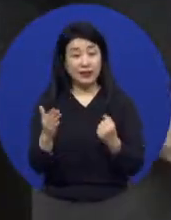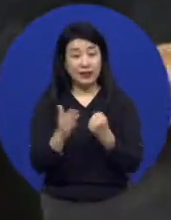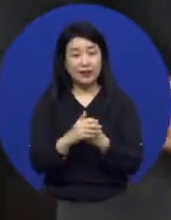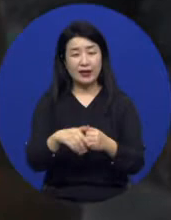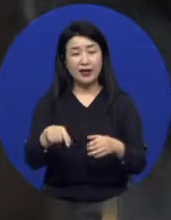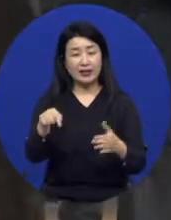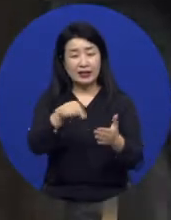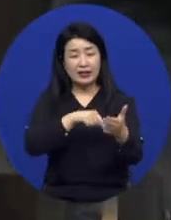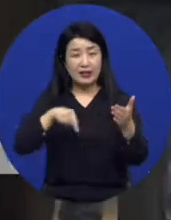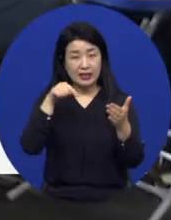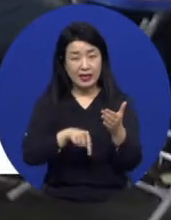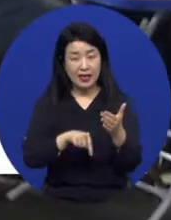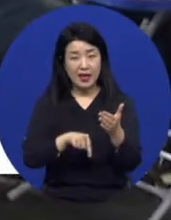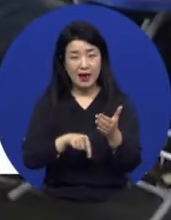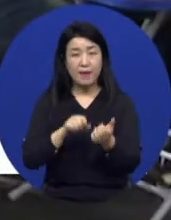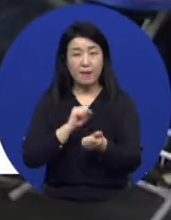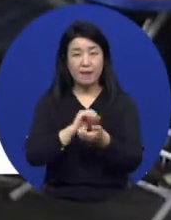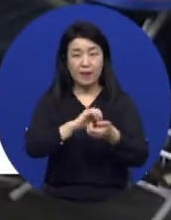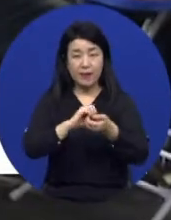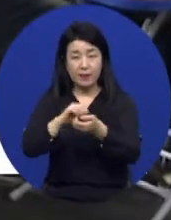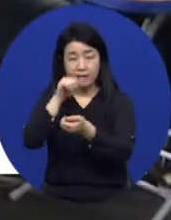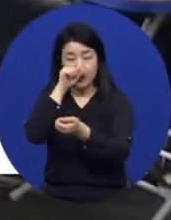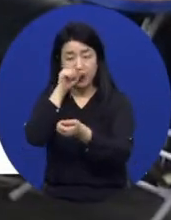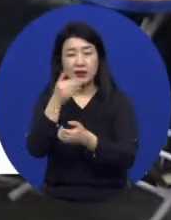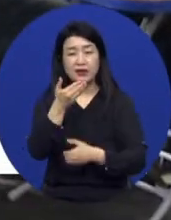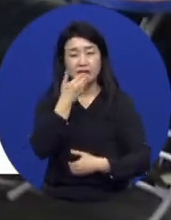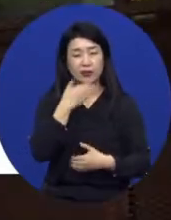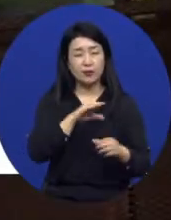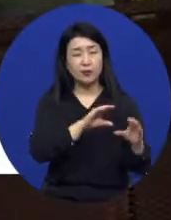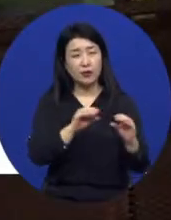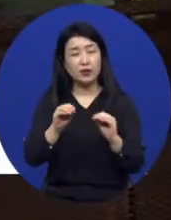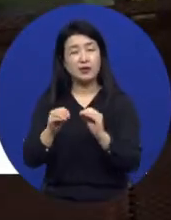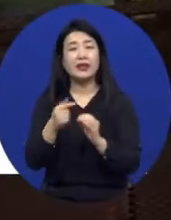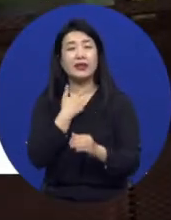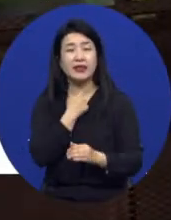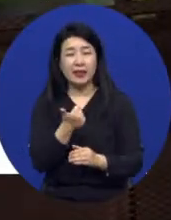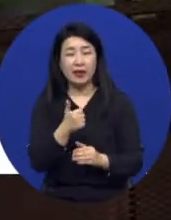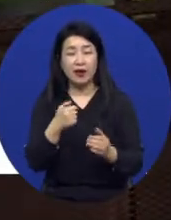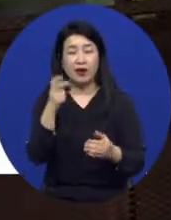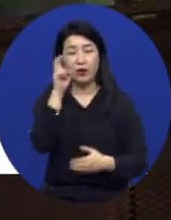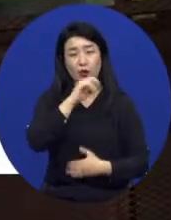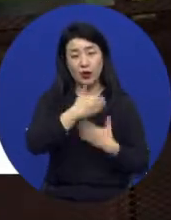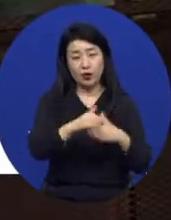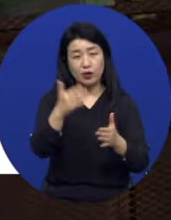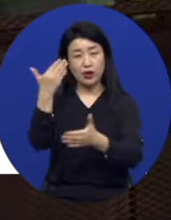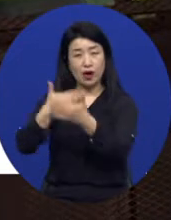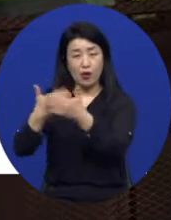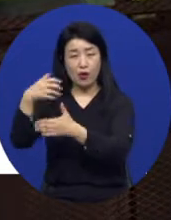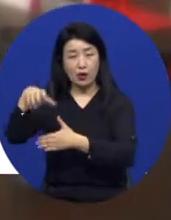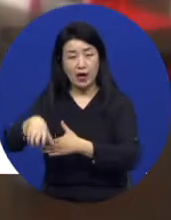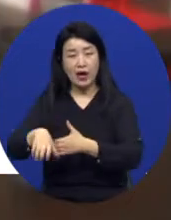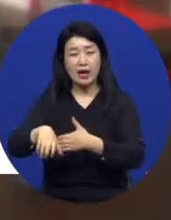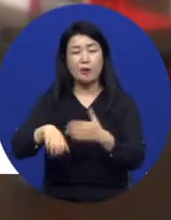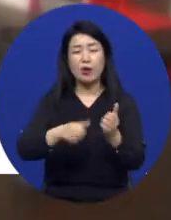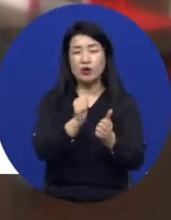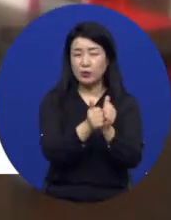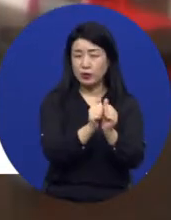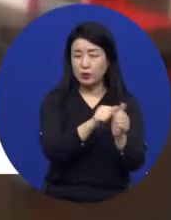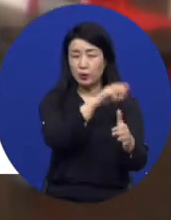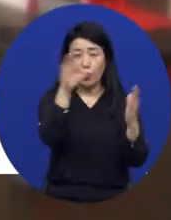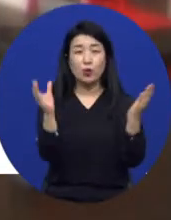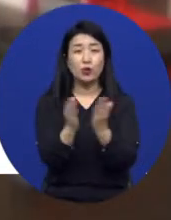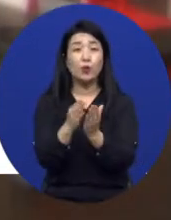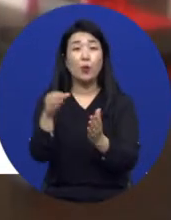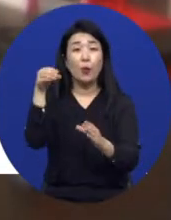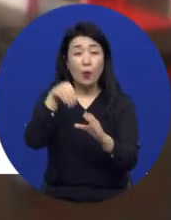실내 다중이용시설에 적용됐던 취식 금지 조치가 해제되면서 노래 연습장과 영화관, 실내 스포츠 경기장 등을